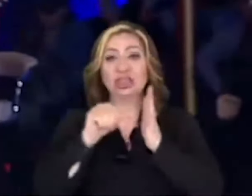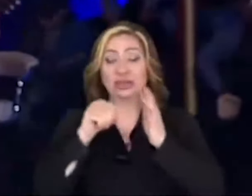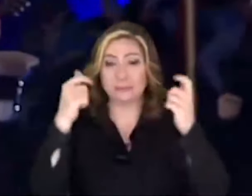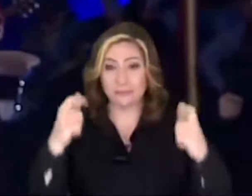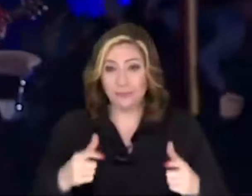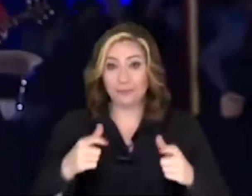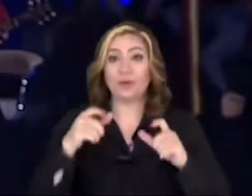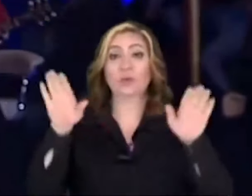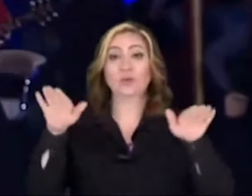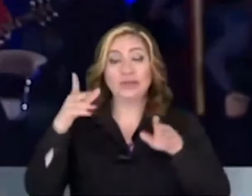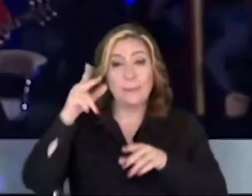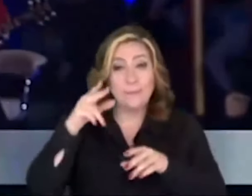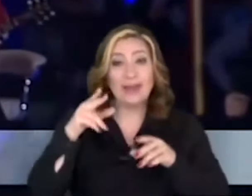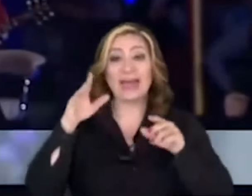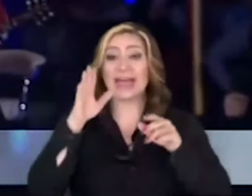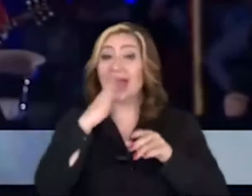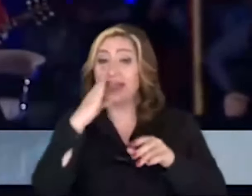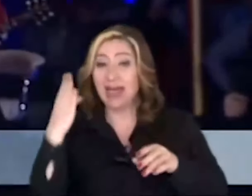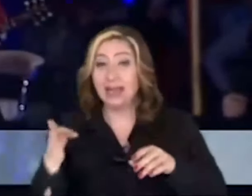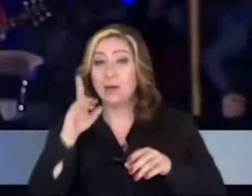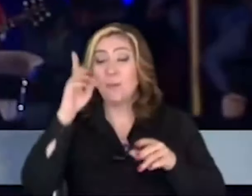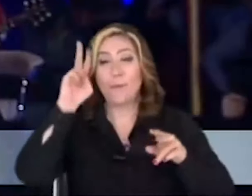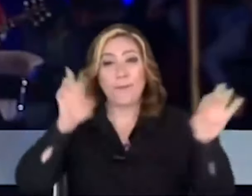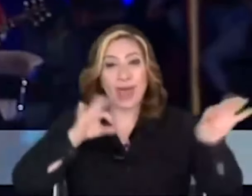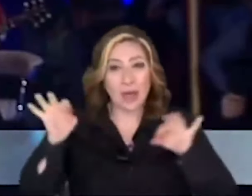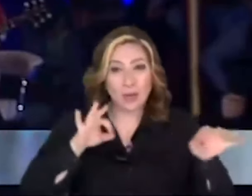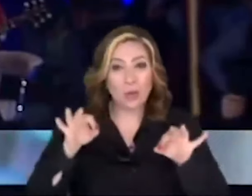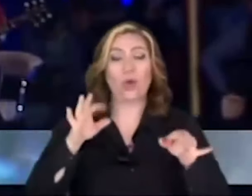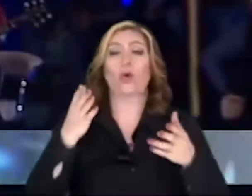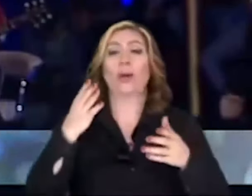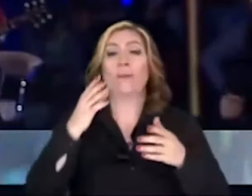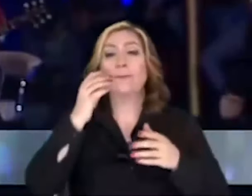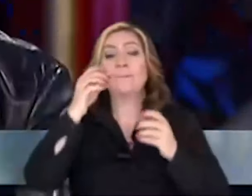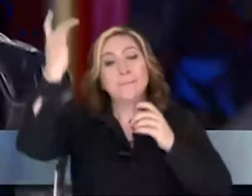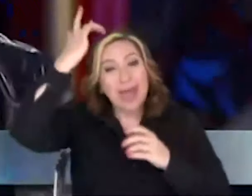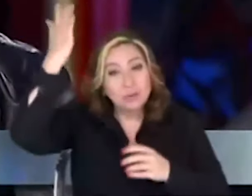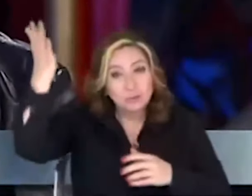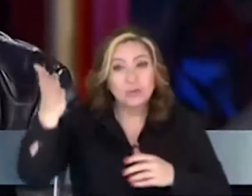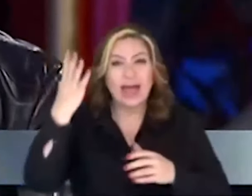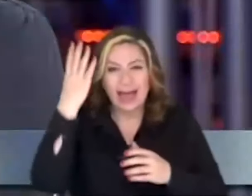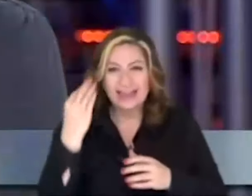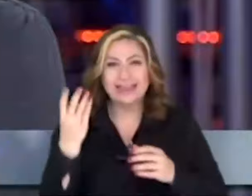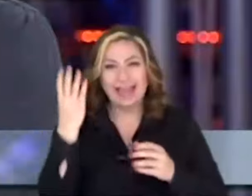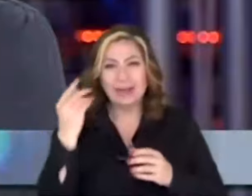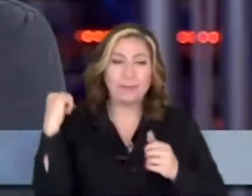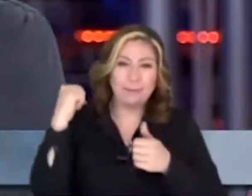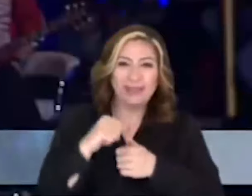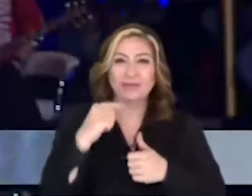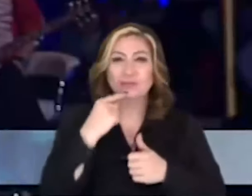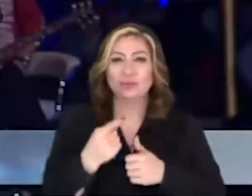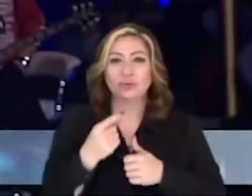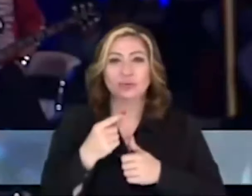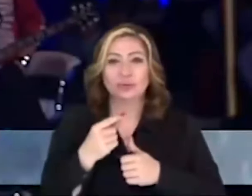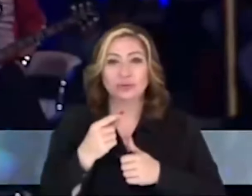ilçesi İzzetpaşa, Kuştepe, Kağıthane ilçesi Hürriyet, Beyoğlu ilçesi Kaftanpaşa, Beylikdüzü ilçesi Yakuplu. Tamam, anladık. Bir daha söylüyorsun